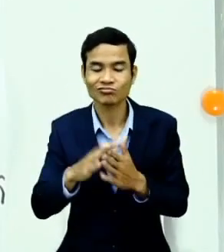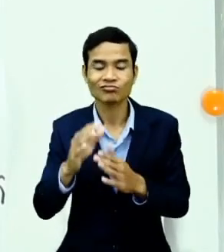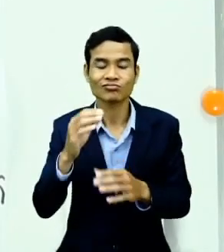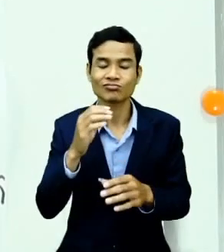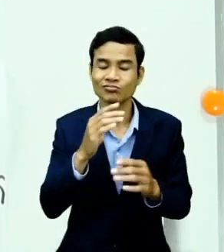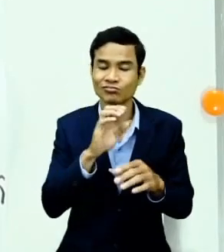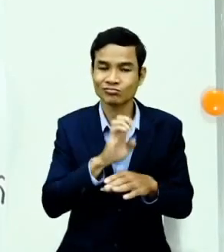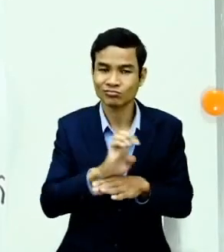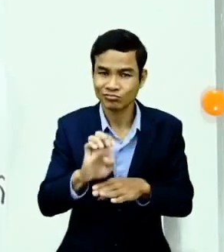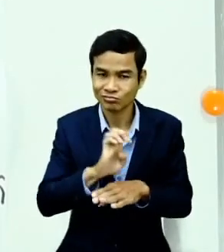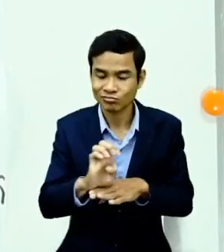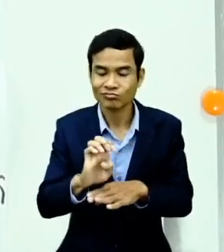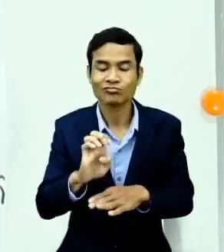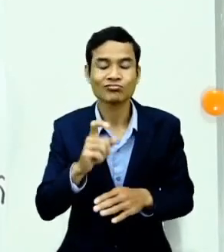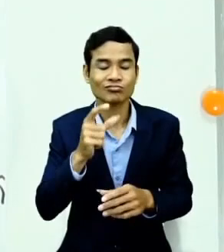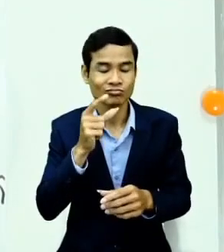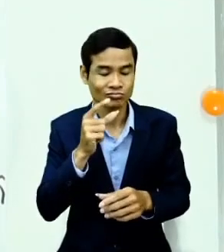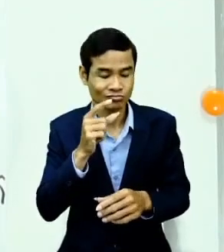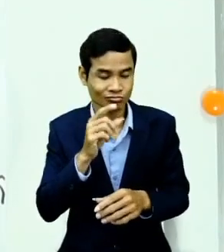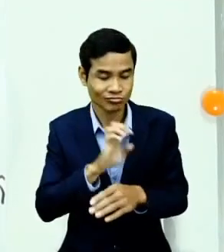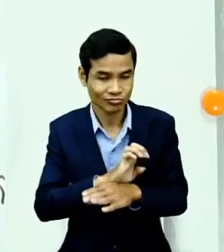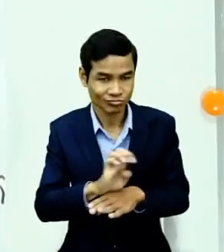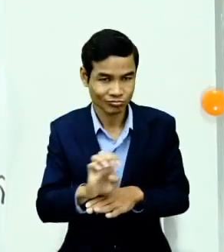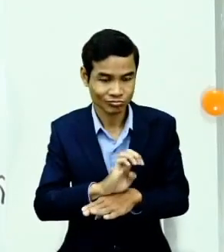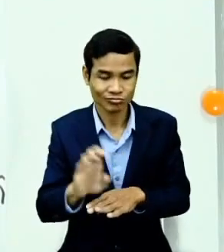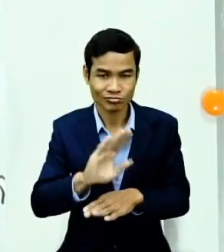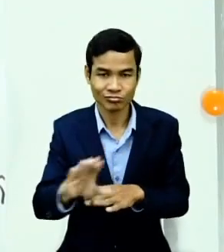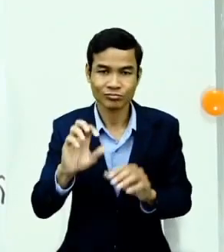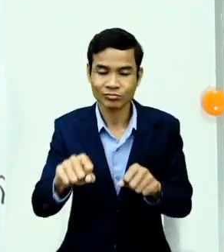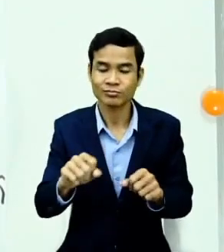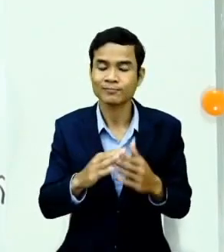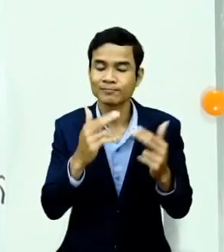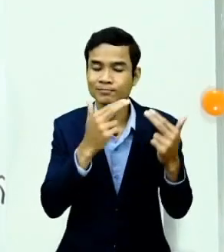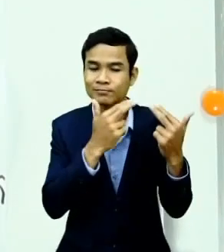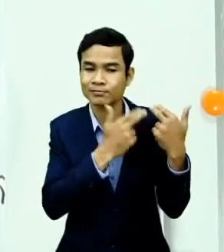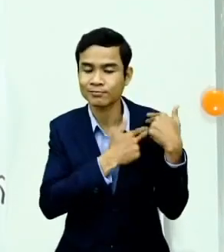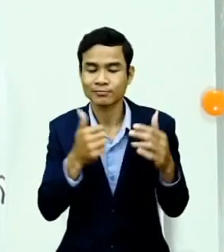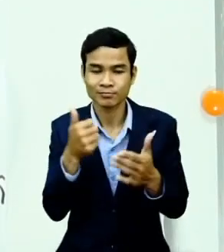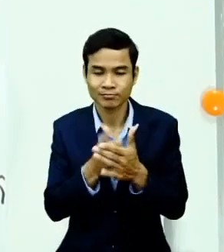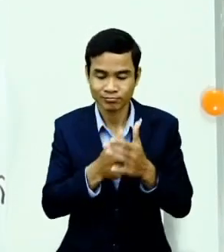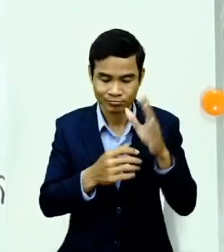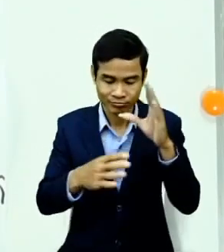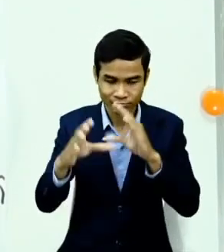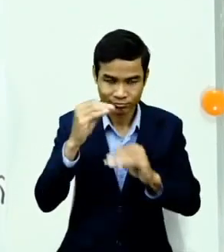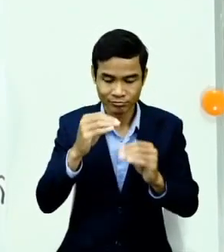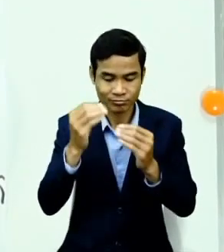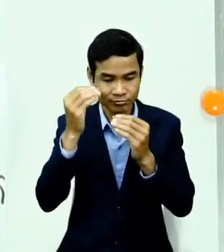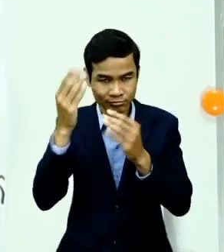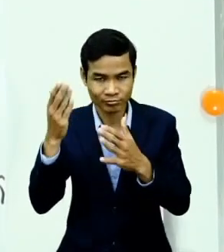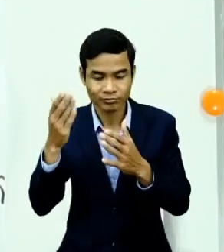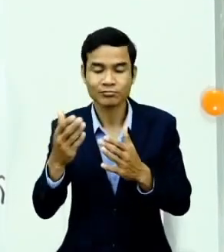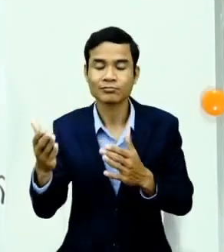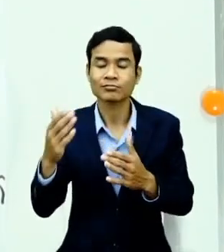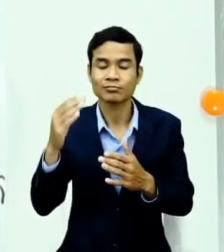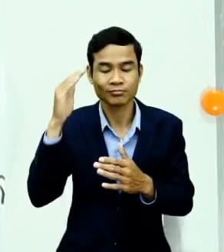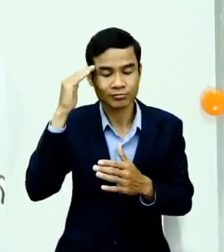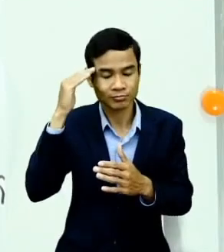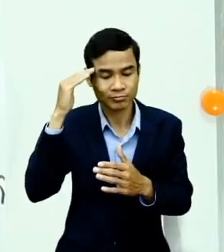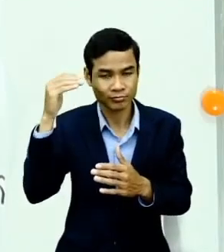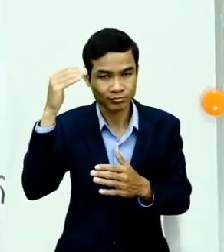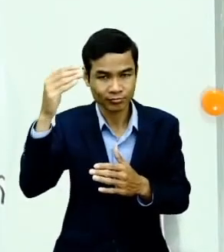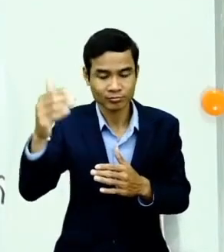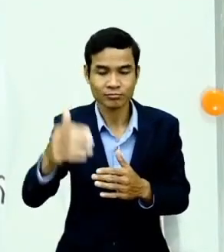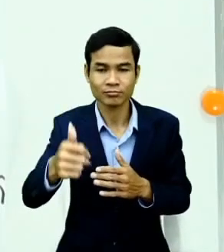ra cây bọc con con nó cứ cha sống khăn nó cứ khát khám riêng sốt đàm bấy miến ạ ná cốt